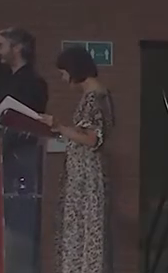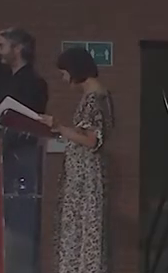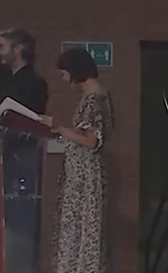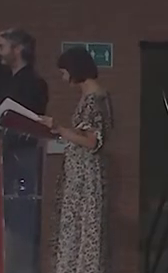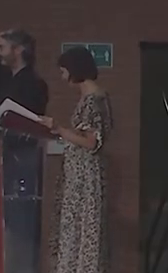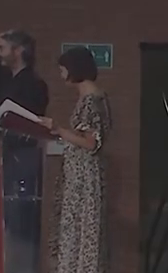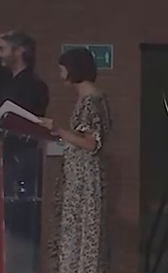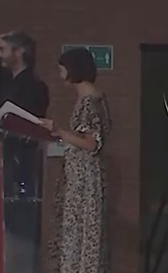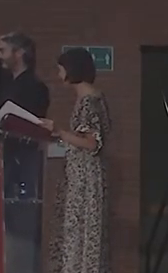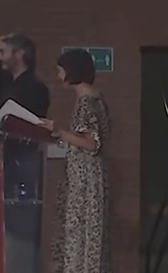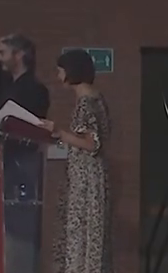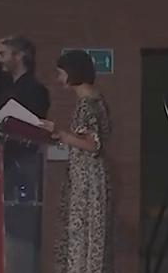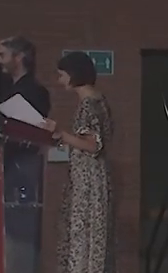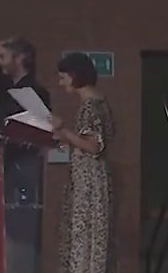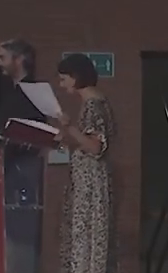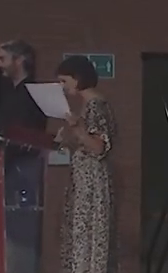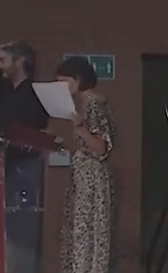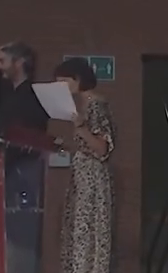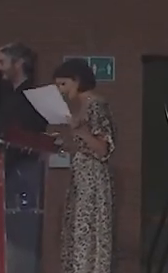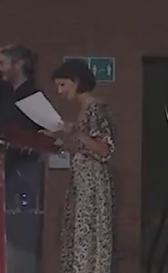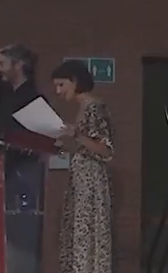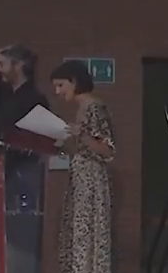Iria Baltar i Martínez.